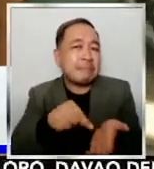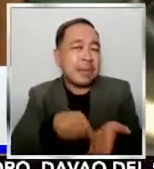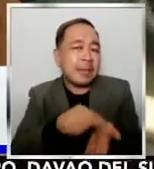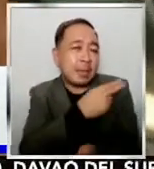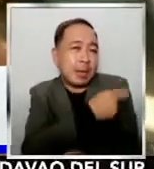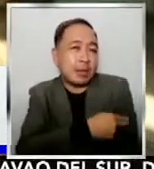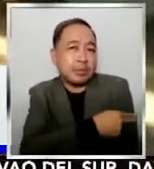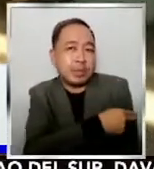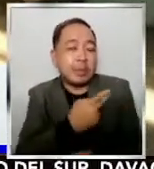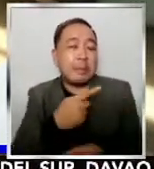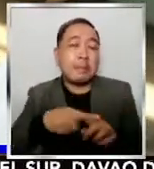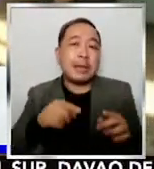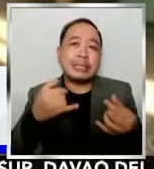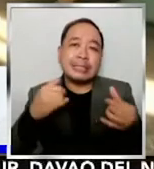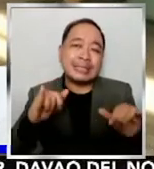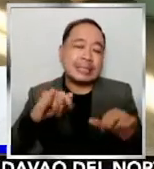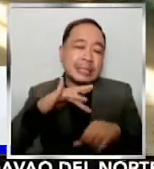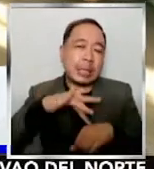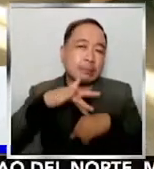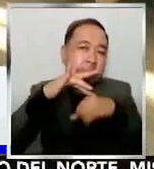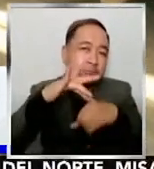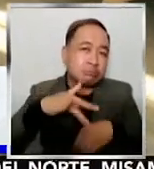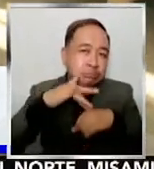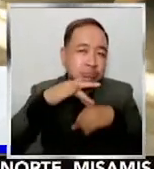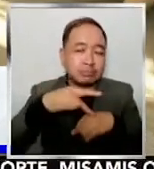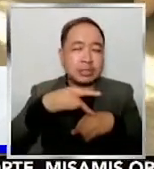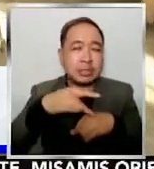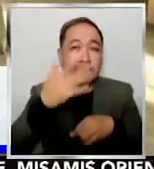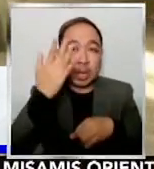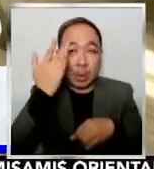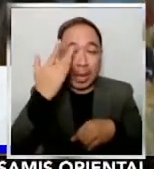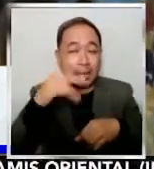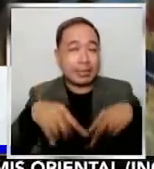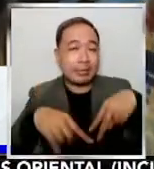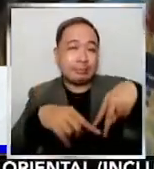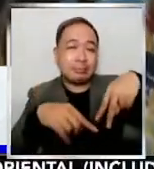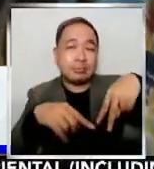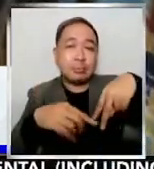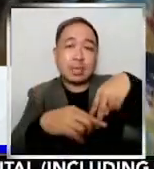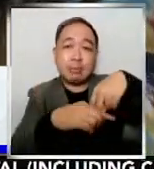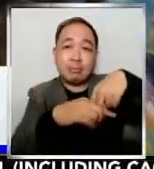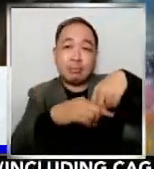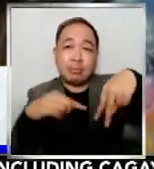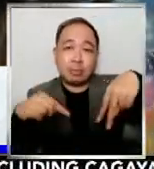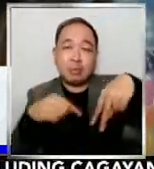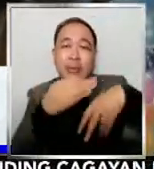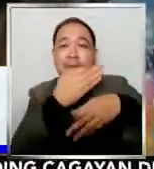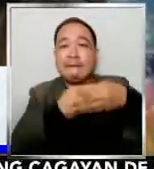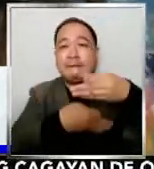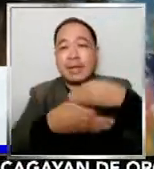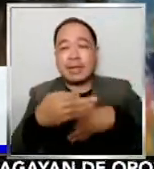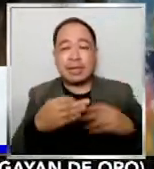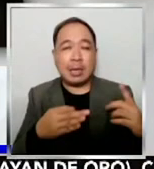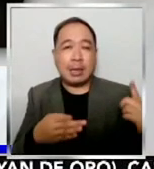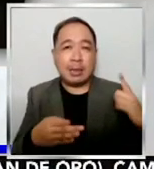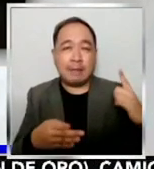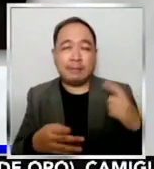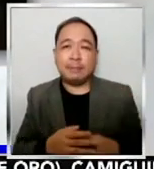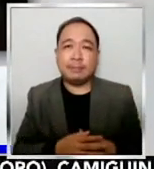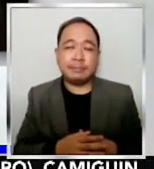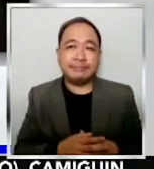at epekto ng pagkawala ng kaliwang binti niya. Hindi na po ako makakatrabaho, hindi na po ako makakatulong.